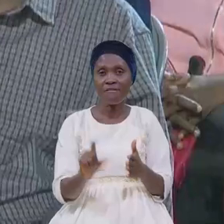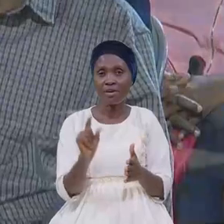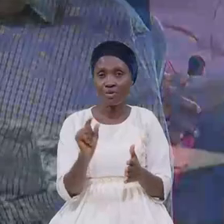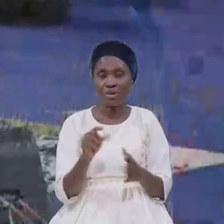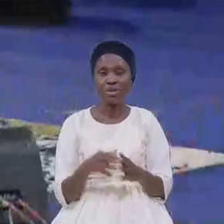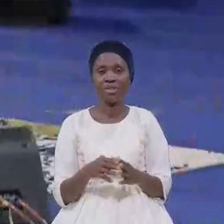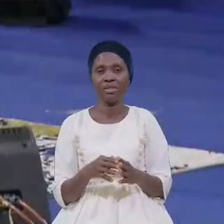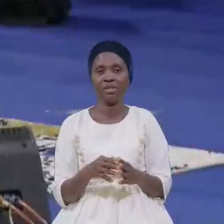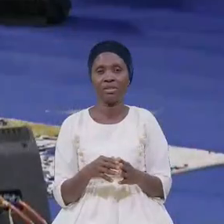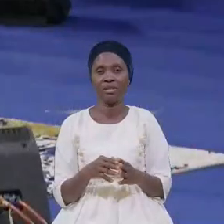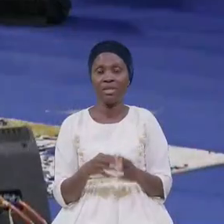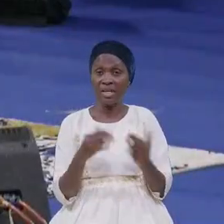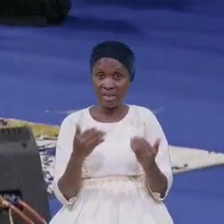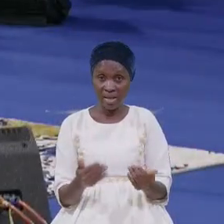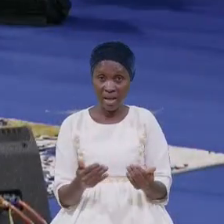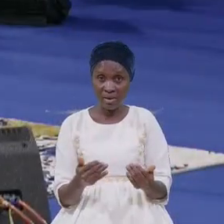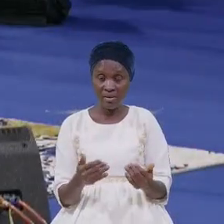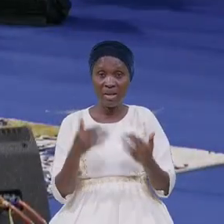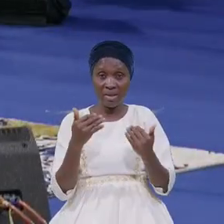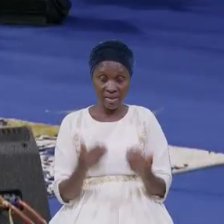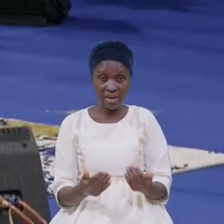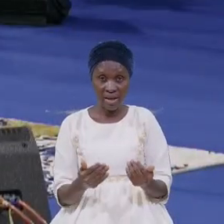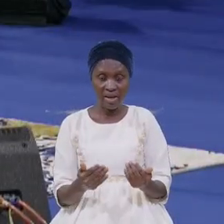Éphésiens 3, verset